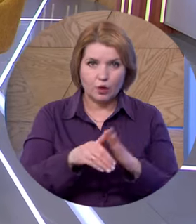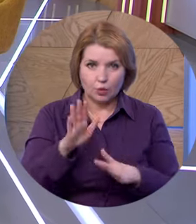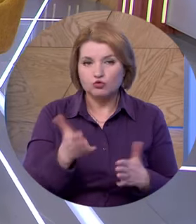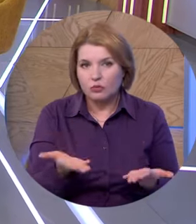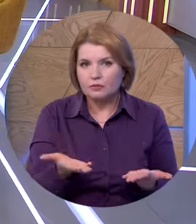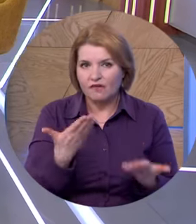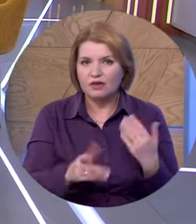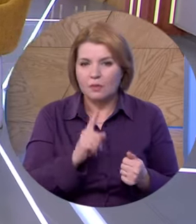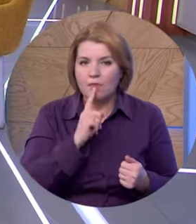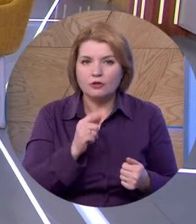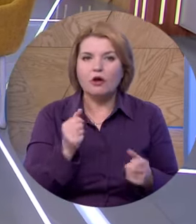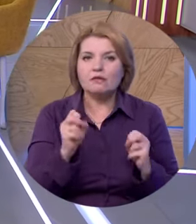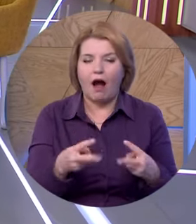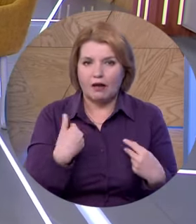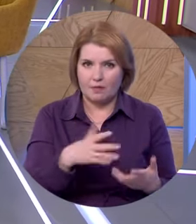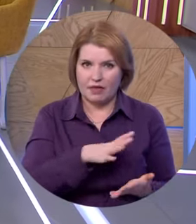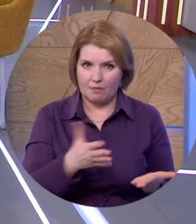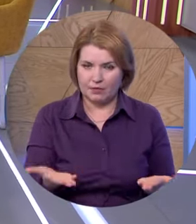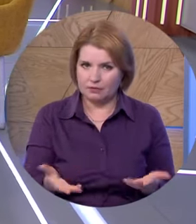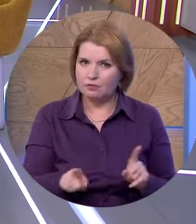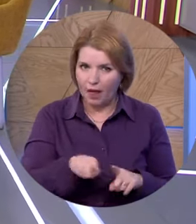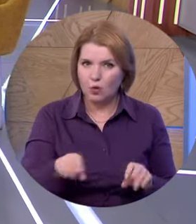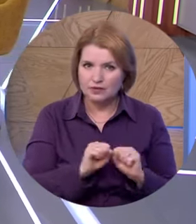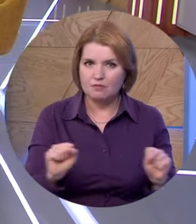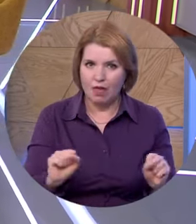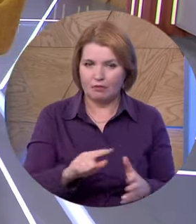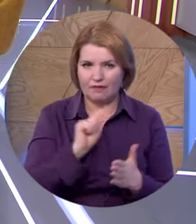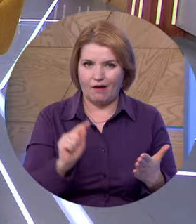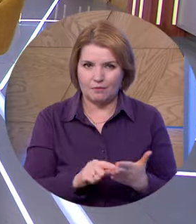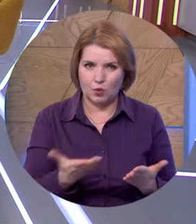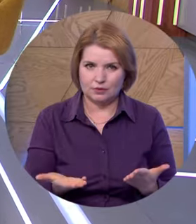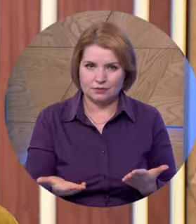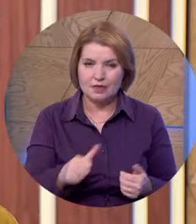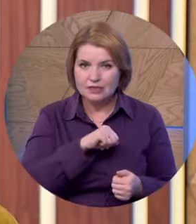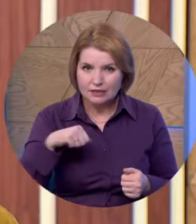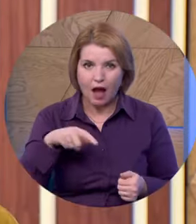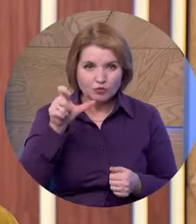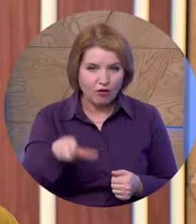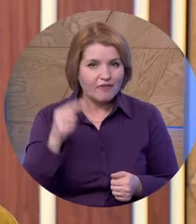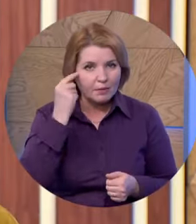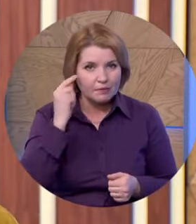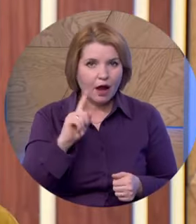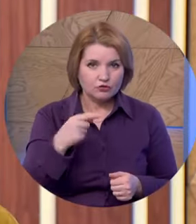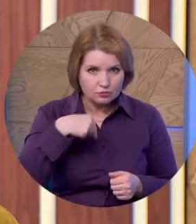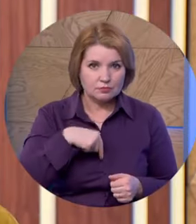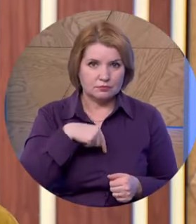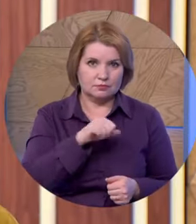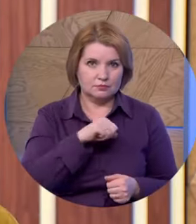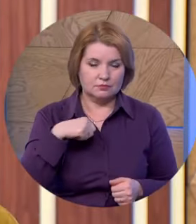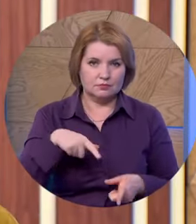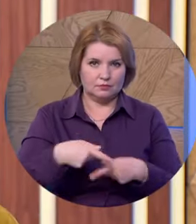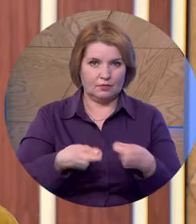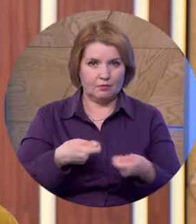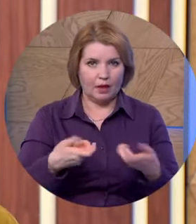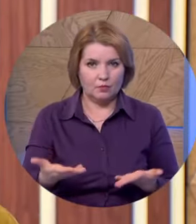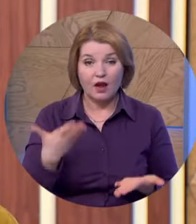быть? Спасибо большое. Очень такой смелый вопрос. Сам человек осознает себя манипулятором. Но это уже полдороги к успеху.